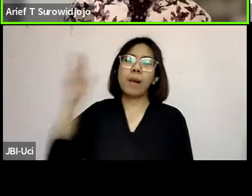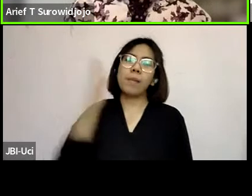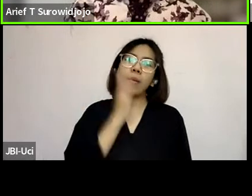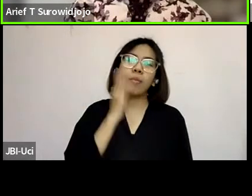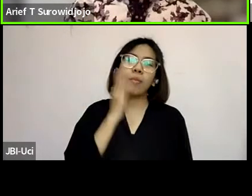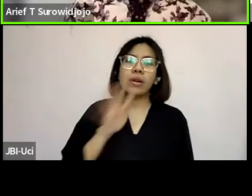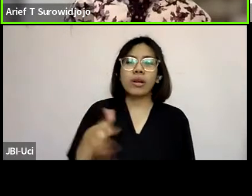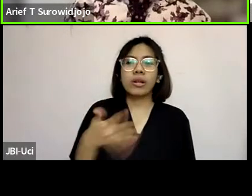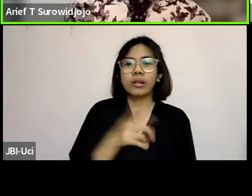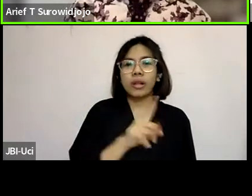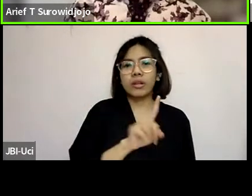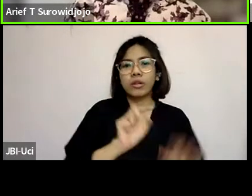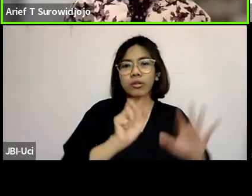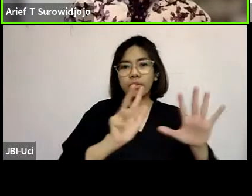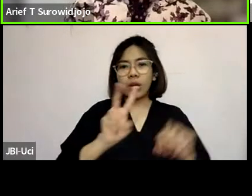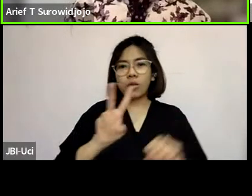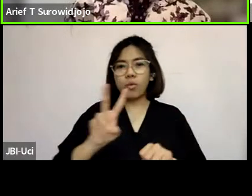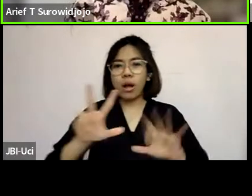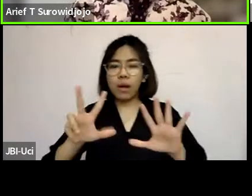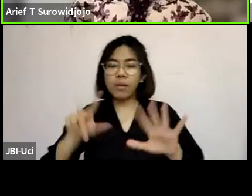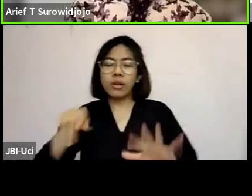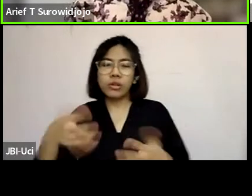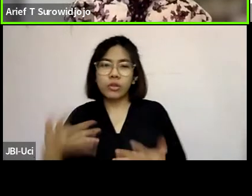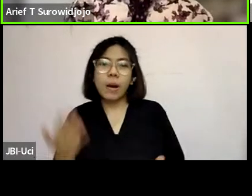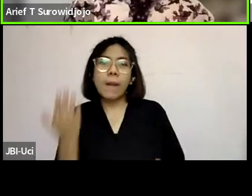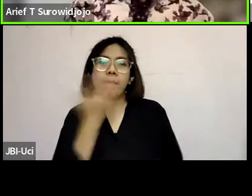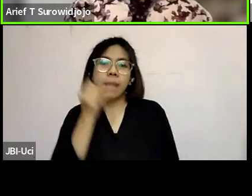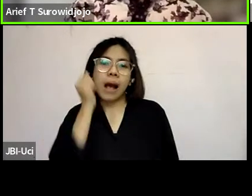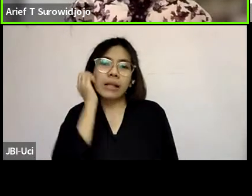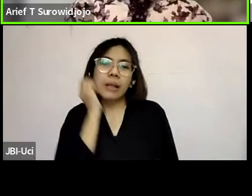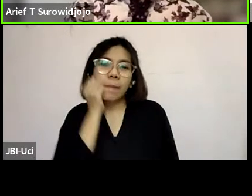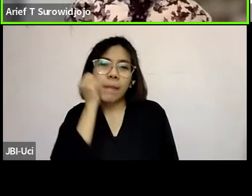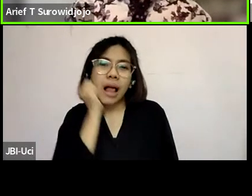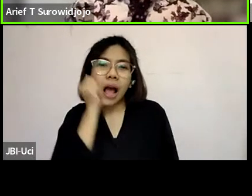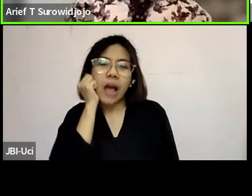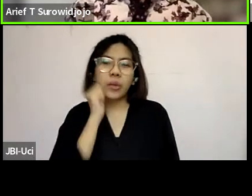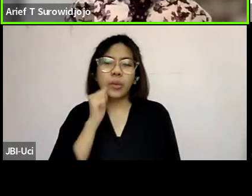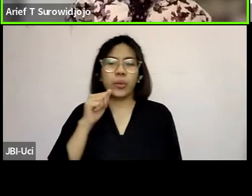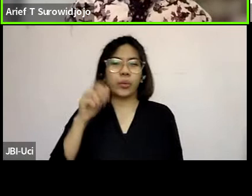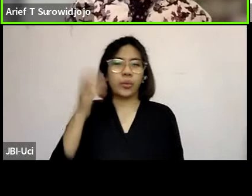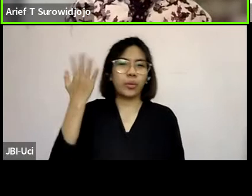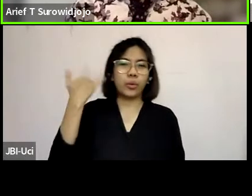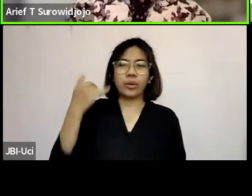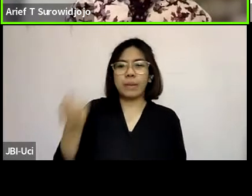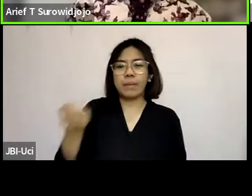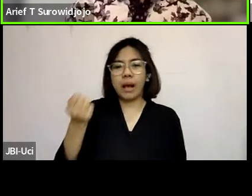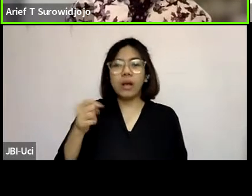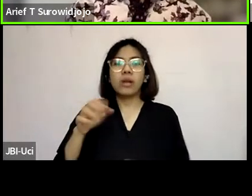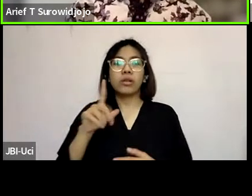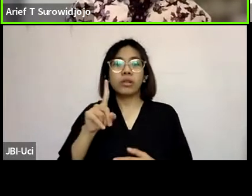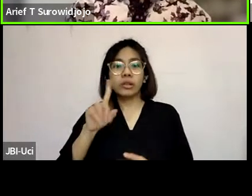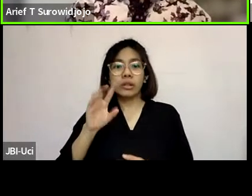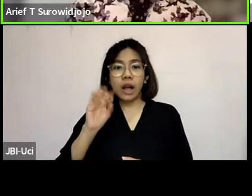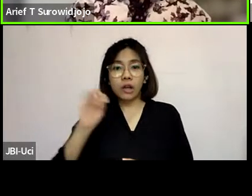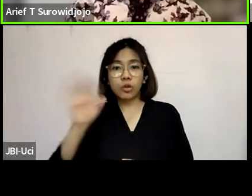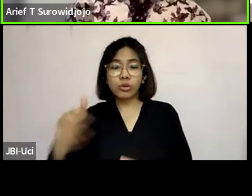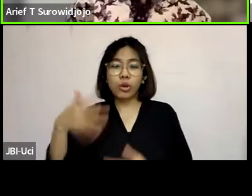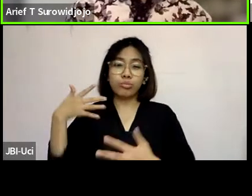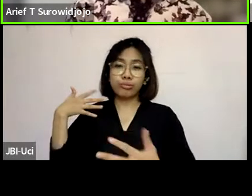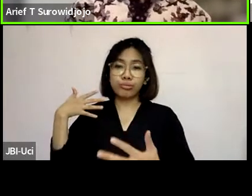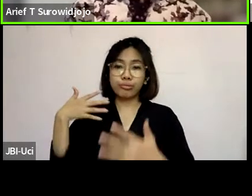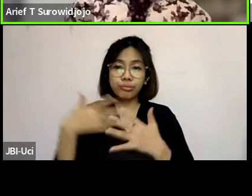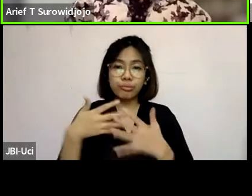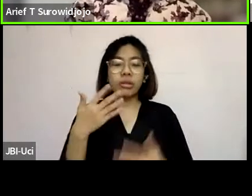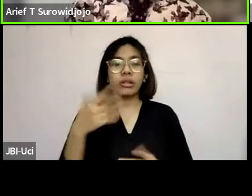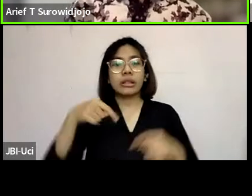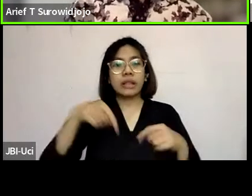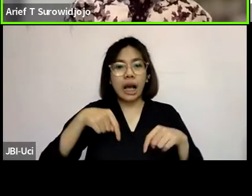digunakan untuk perdagangan pamai diperkosa hanya dalam waktu kurang dari 100 tahun bahasa Indonesia telah berkembang menjadi bahasa resmi